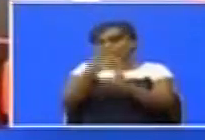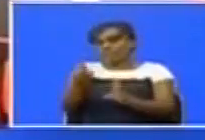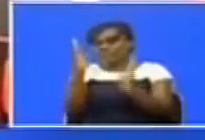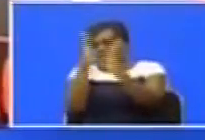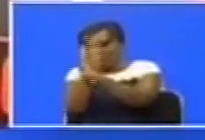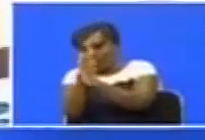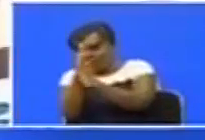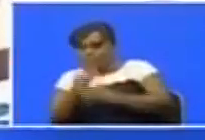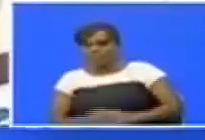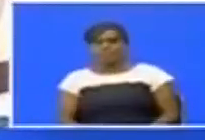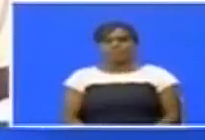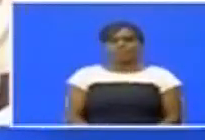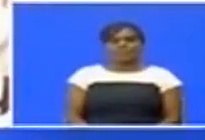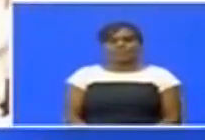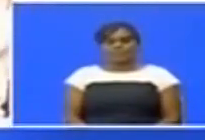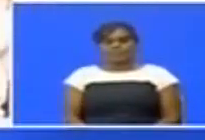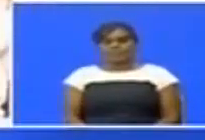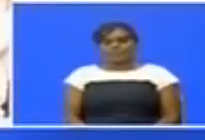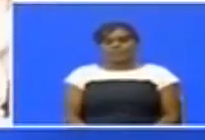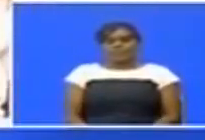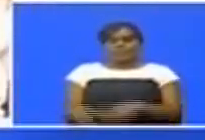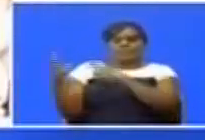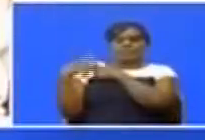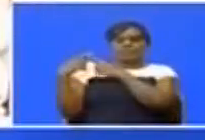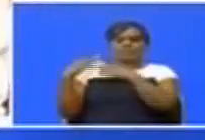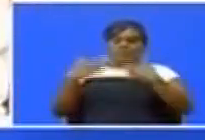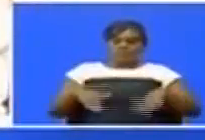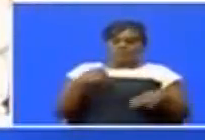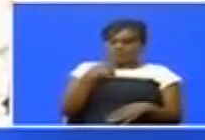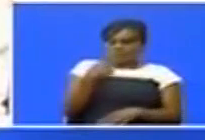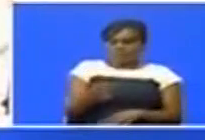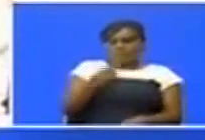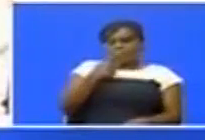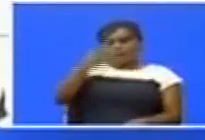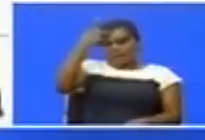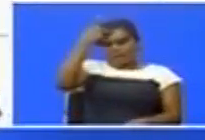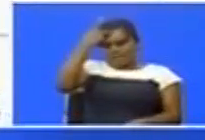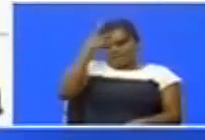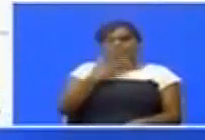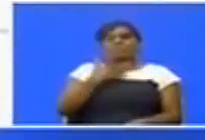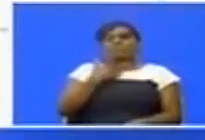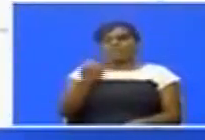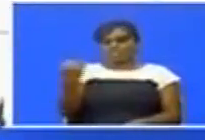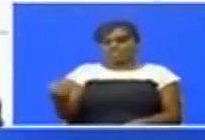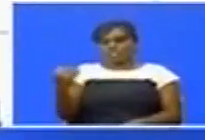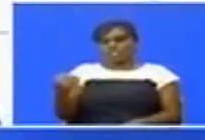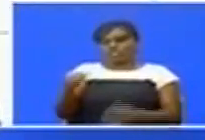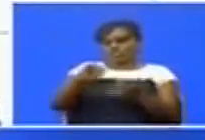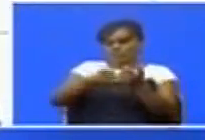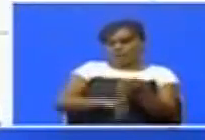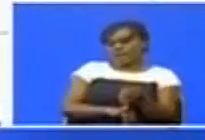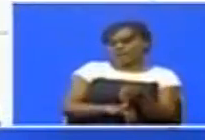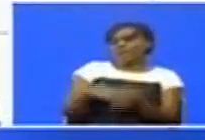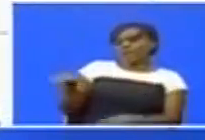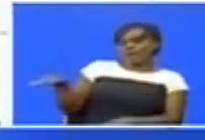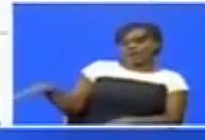hiding from the truth. Watawa wanaosimamia kambi hiyo wamebaini kuwa wazazi huwakuja watoto wao katika kambi hiyo ili kuwaoza, hata